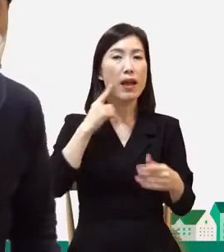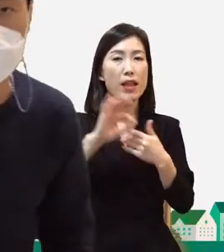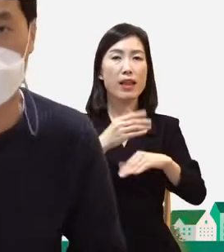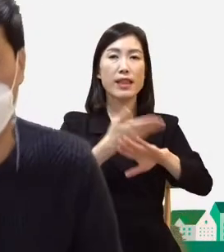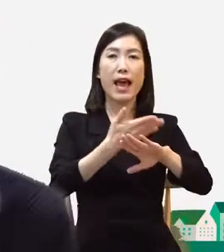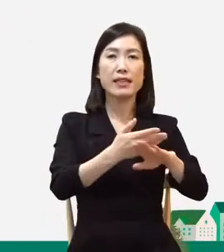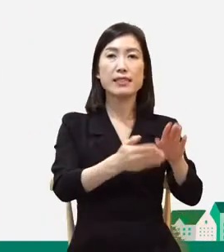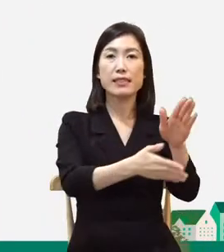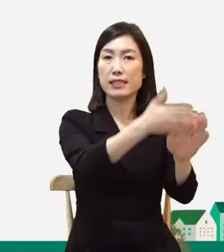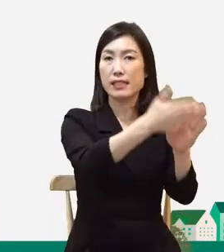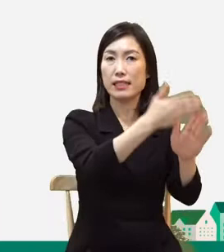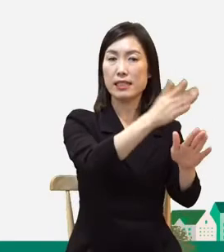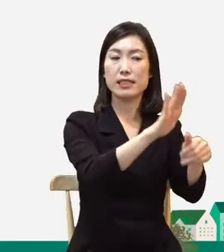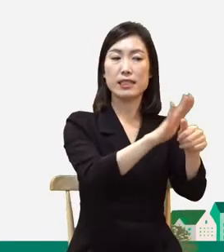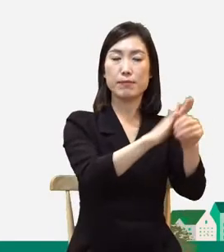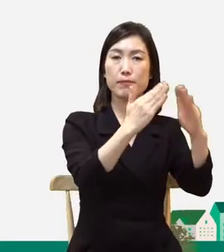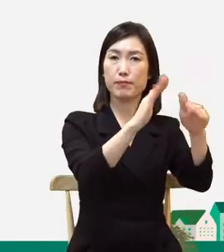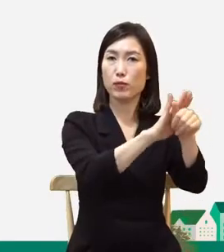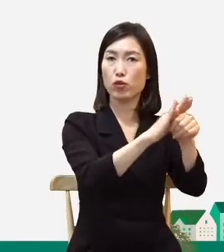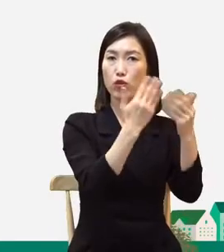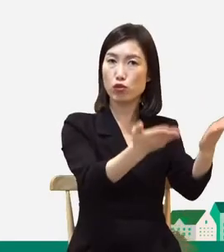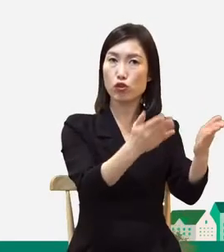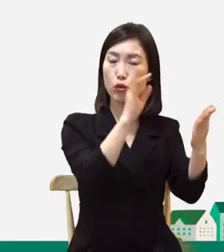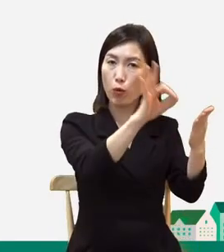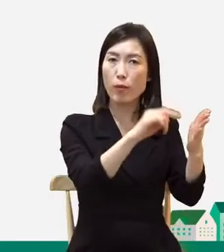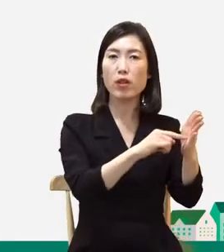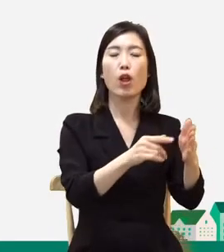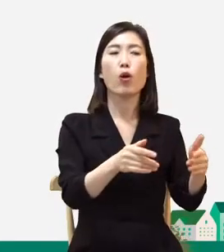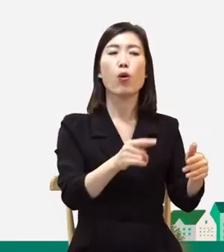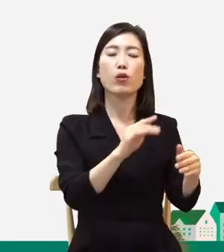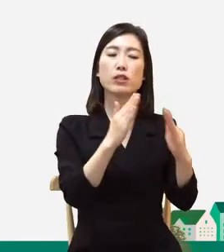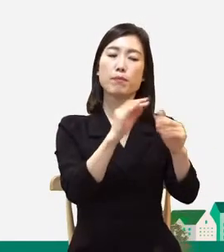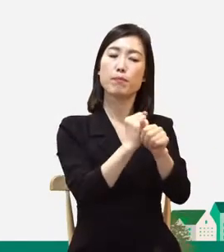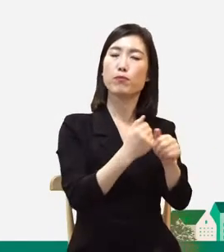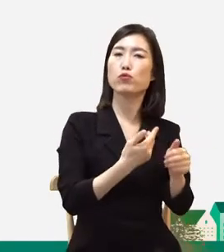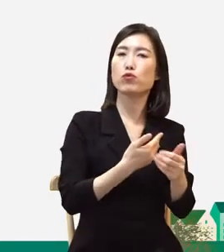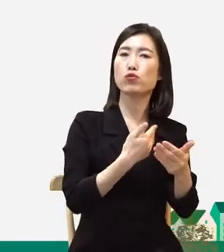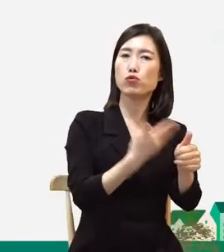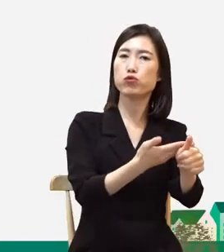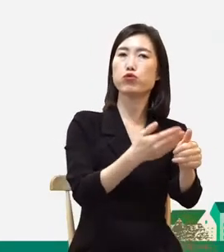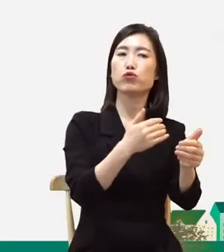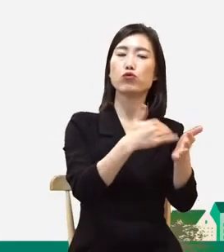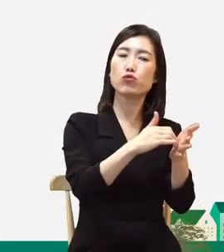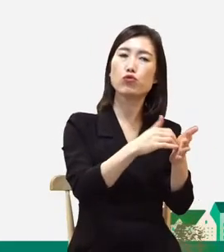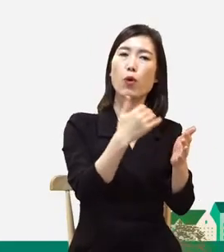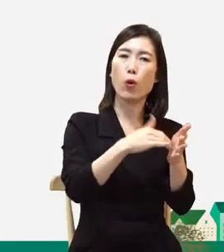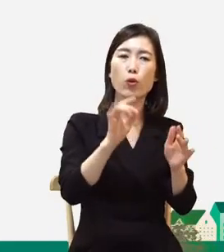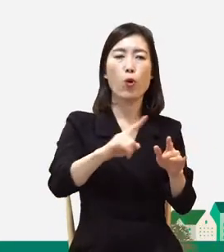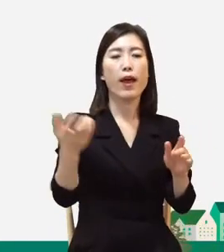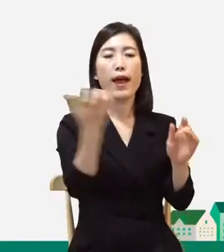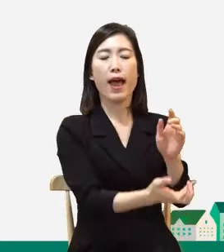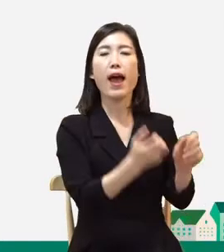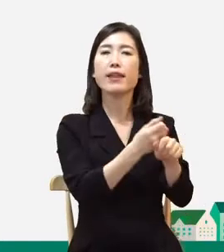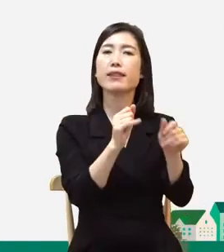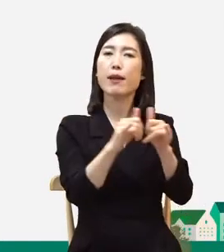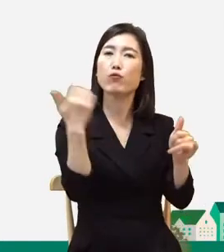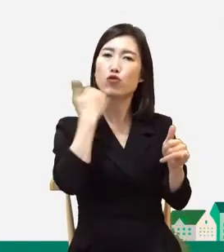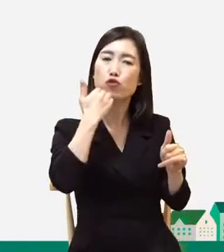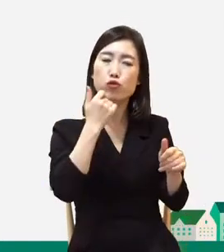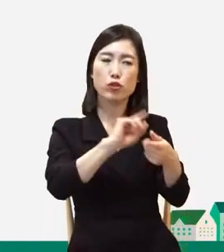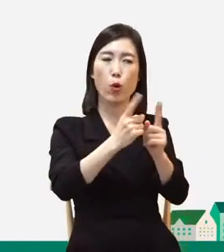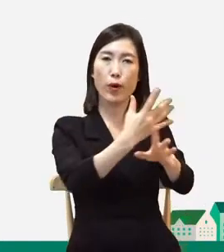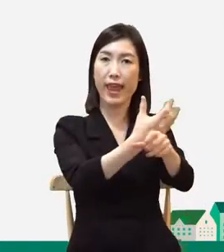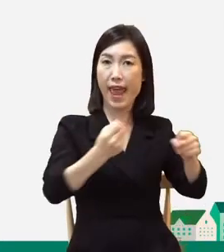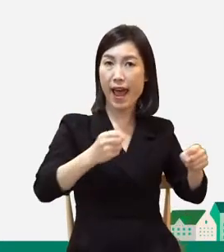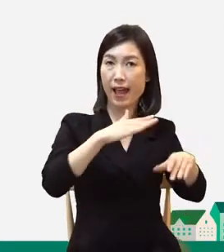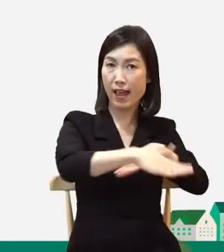같은 경우에는 지원주택 공급 기관과 지원주택 입주자가 이렇게 계약하는